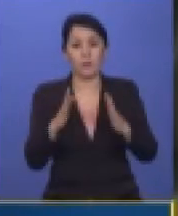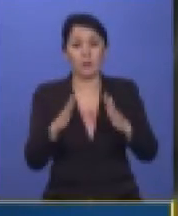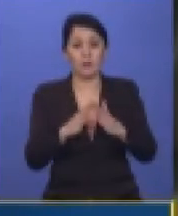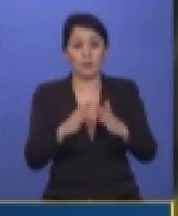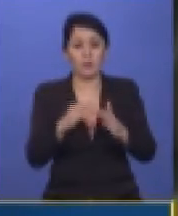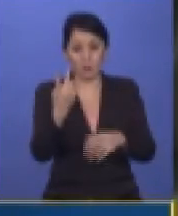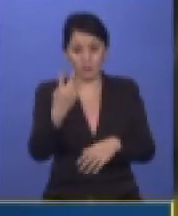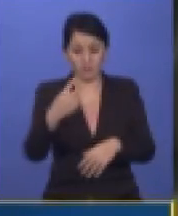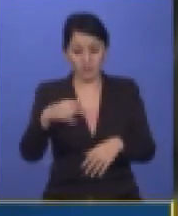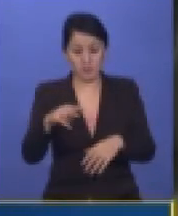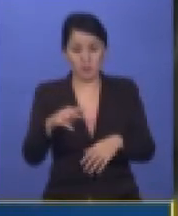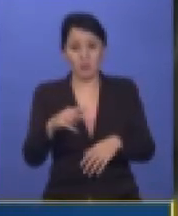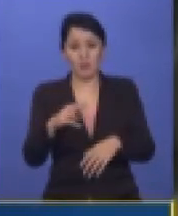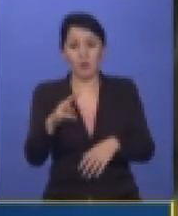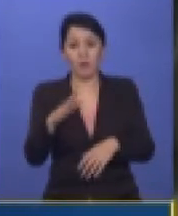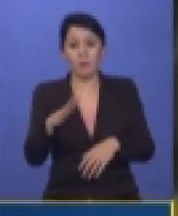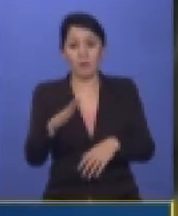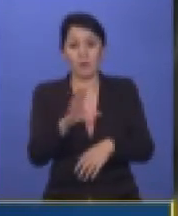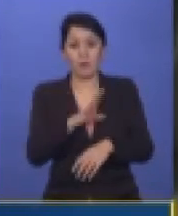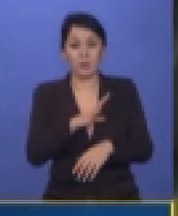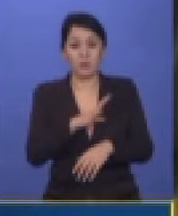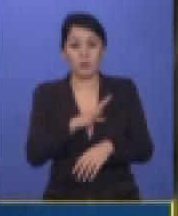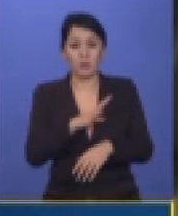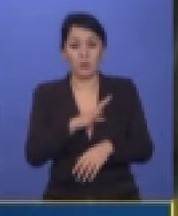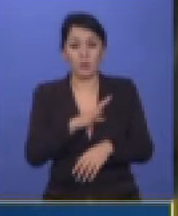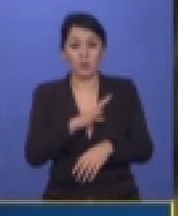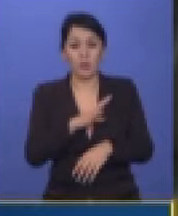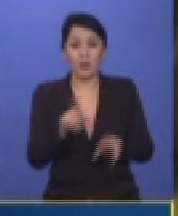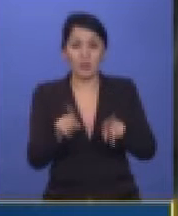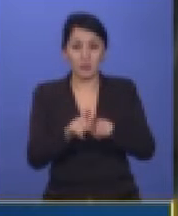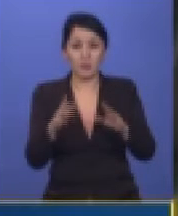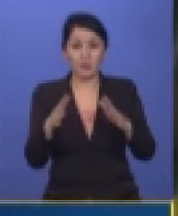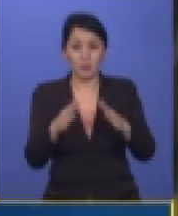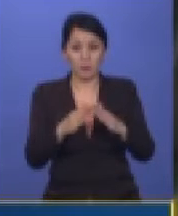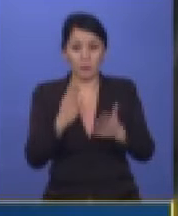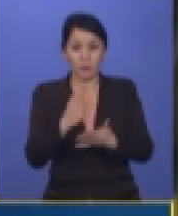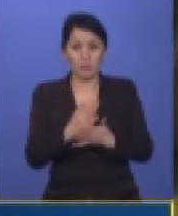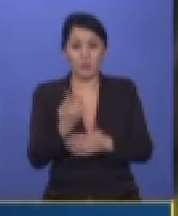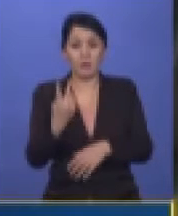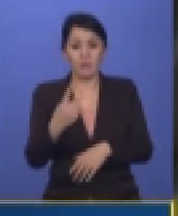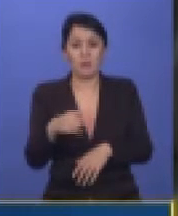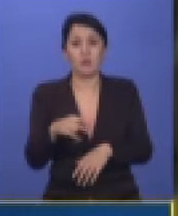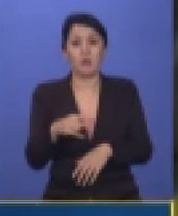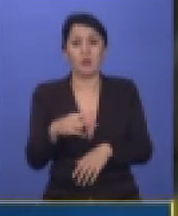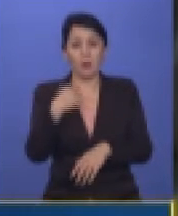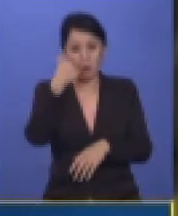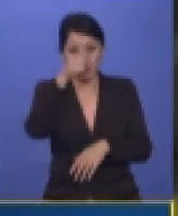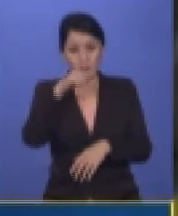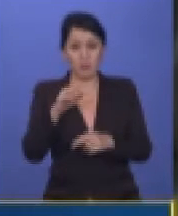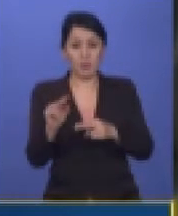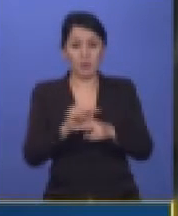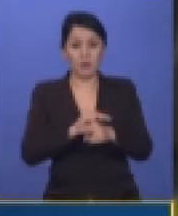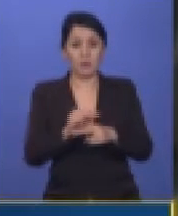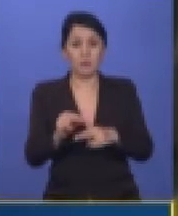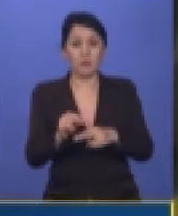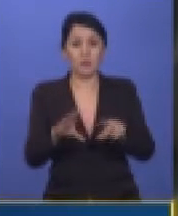году 20 квартир мы сдали. Вот вы на въезде видели, такие же дома стоят в отделениях, это 20 домов. В этом году ремонт